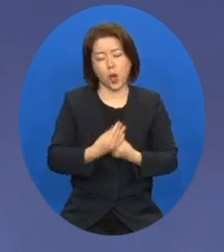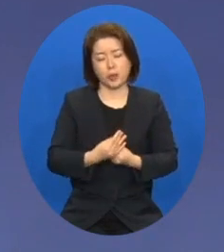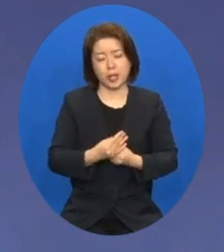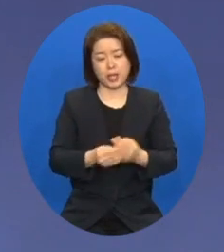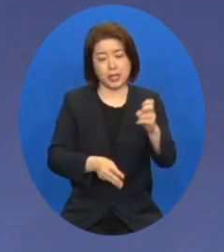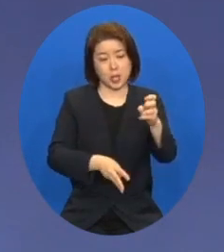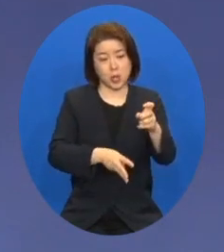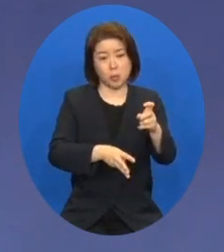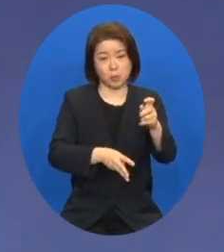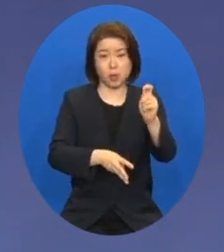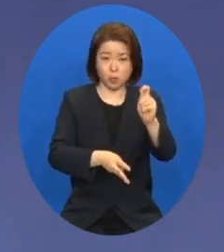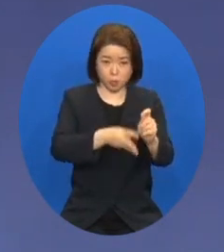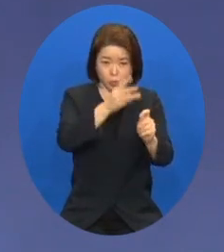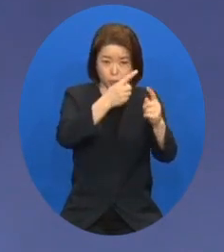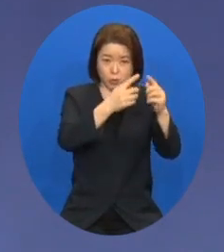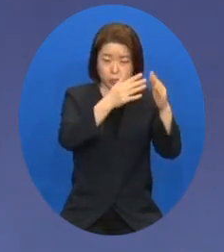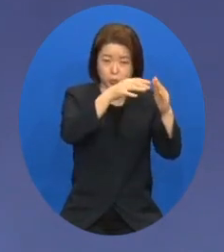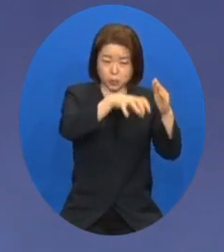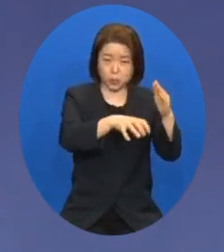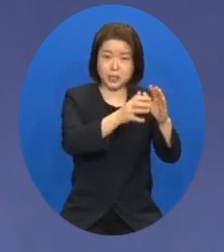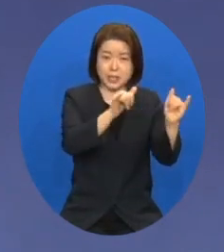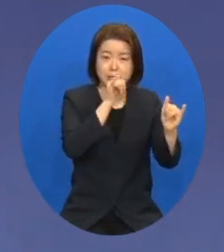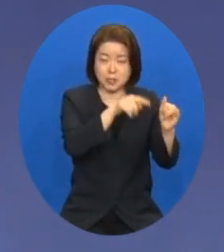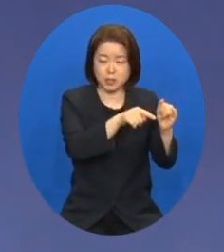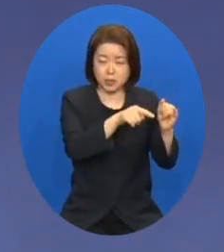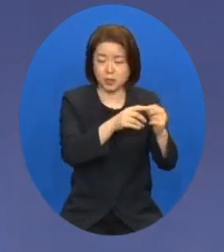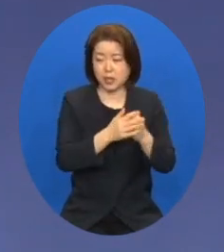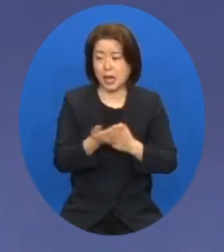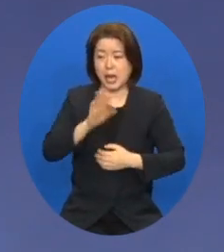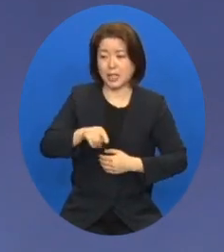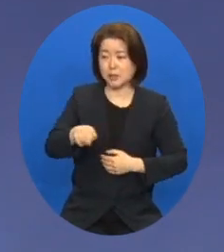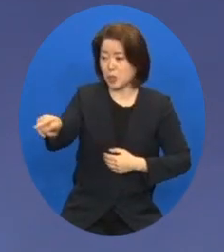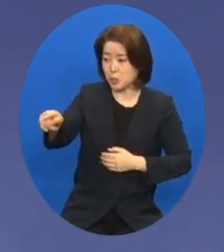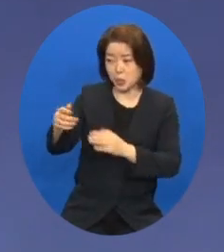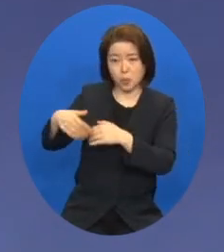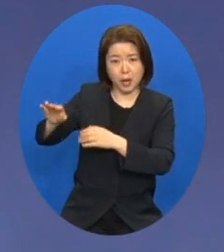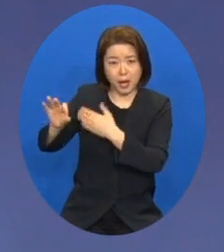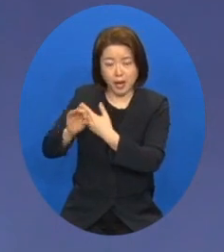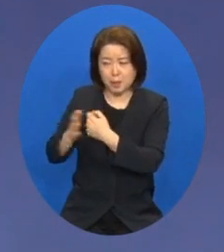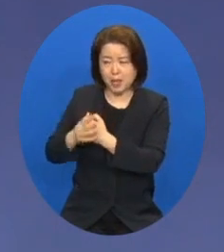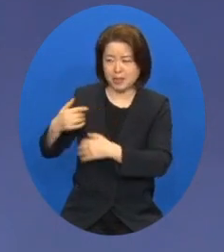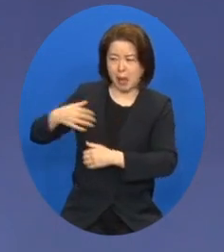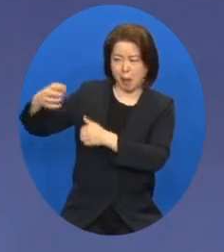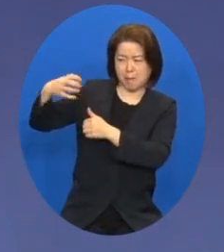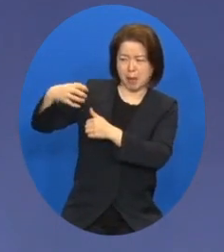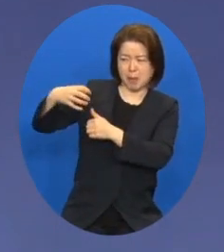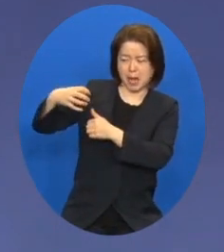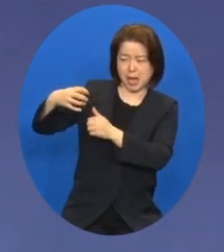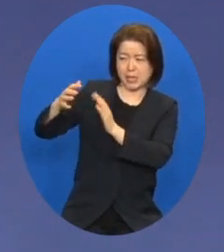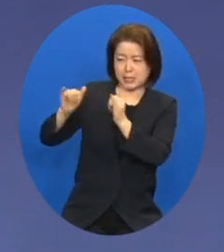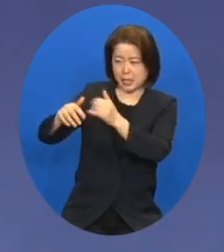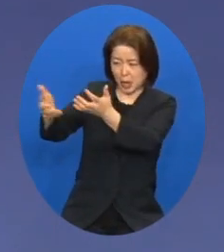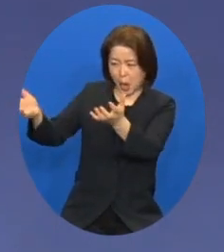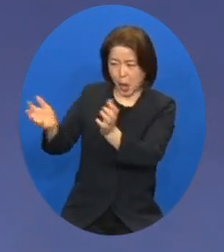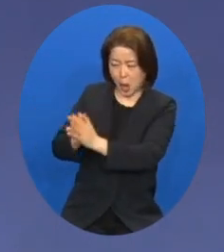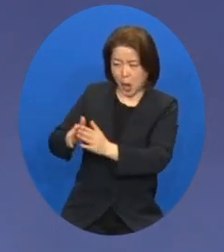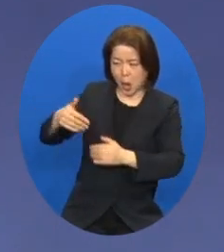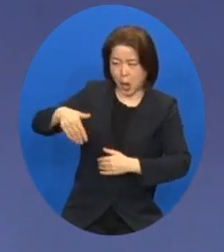있지만 가면 자기를 핍박할 그 사람들을 향하여 같습니다